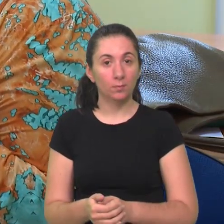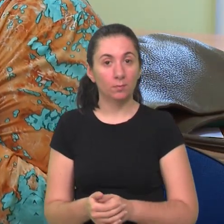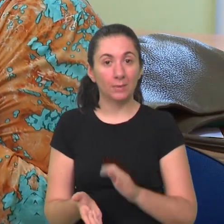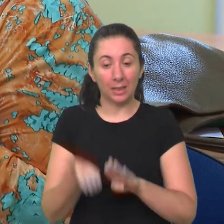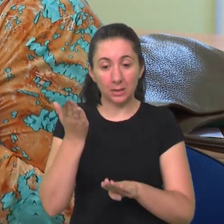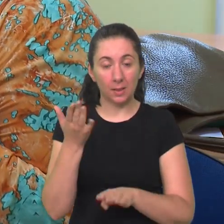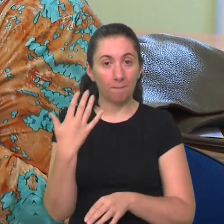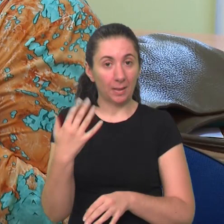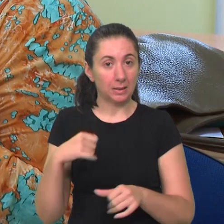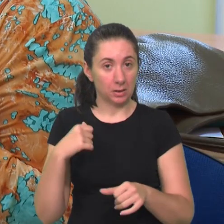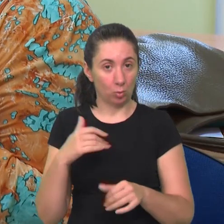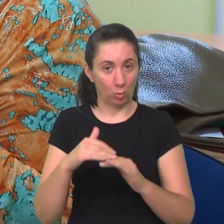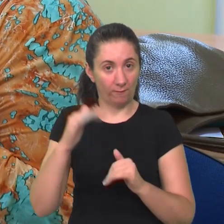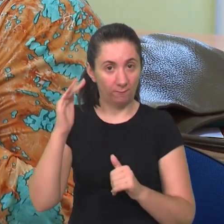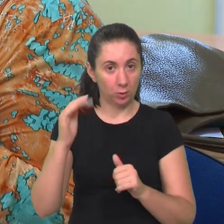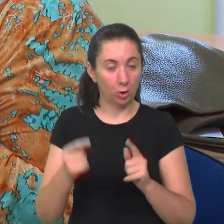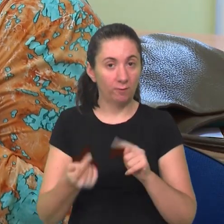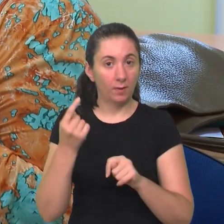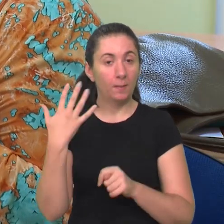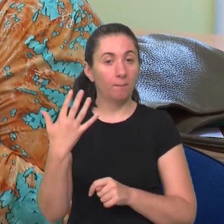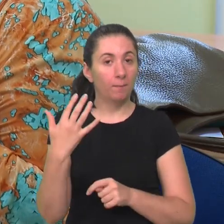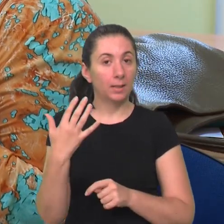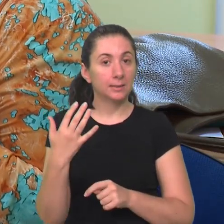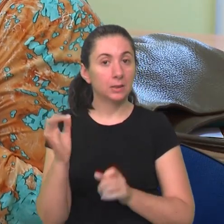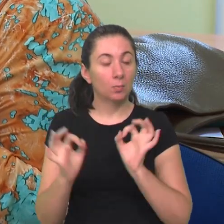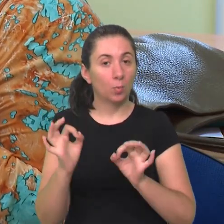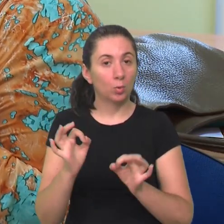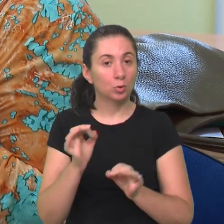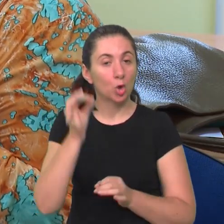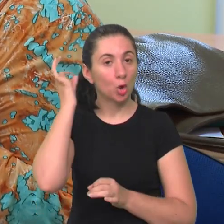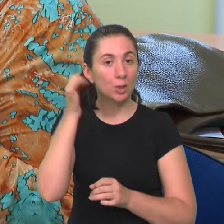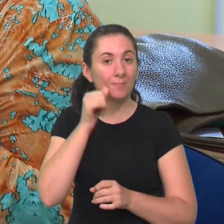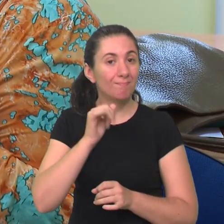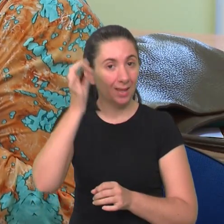se iznad 50 godina javiti 50% sjedih lasi.